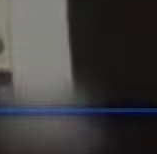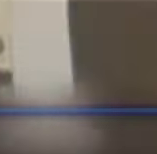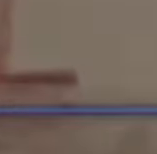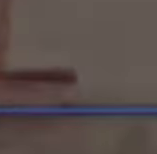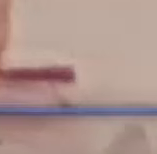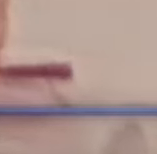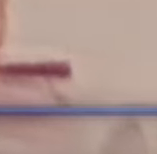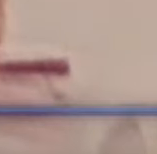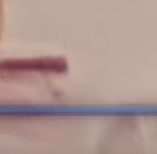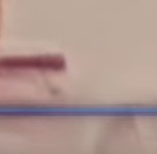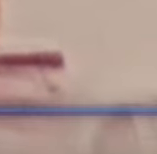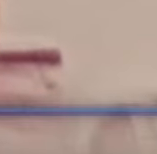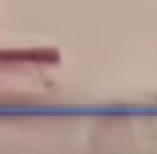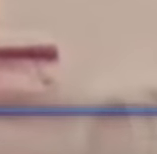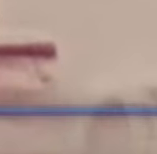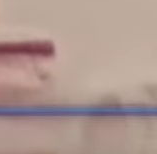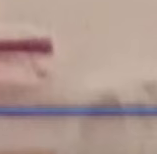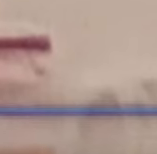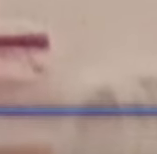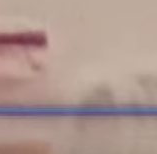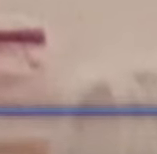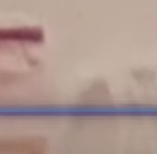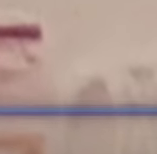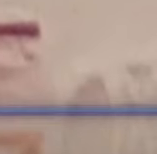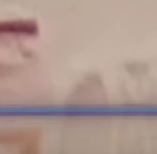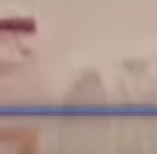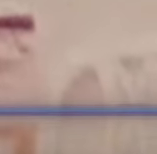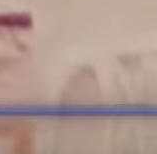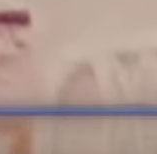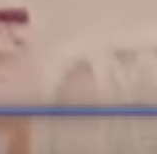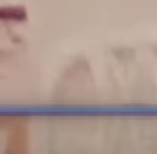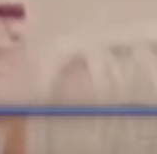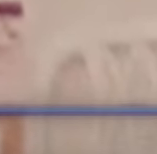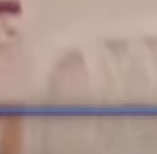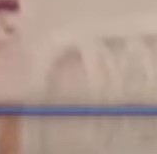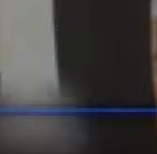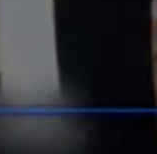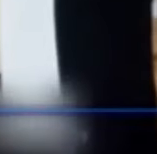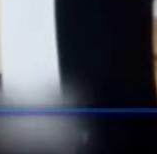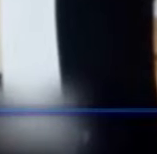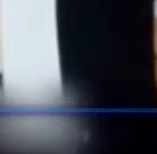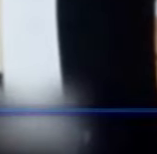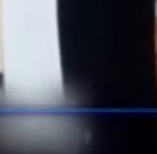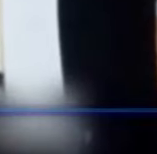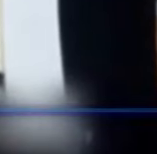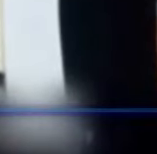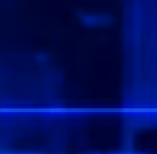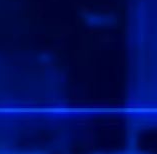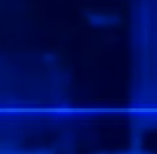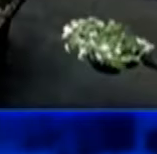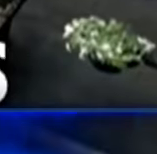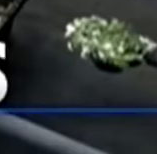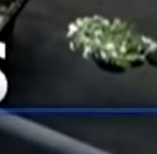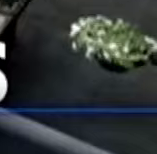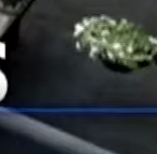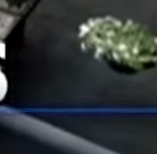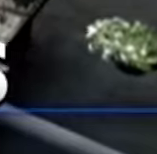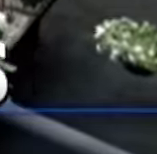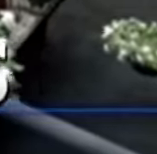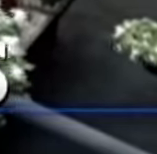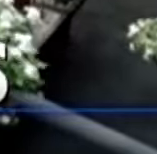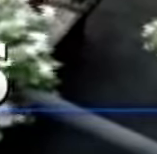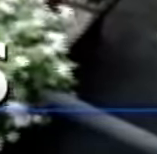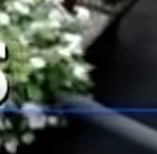Susunod, lalaki sa Cebu na ngupit ng pang-outfit para sa dadaluhang Valentine's party.